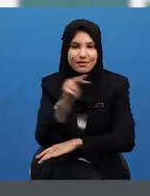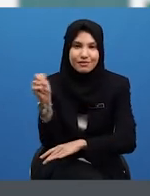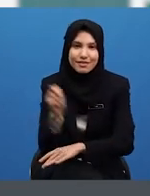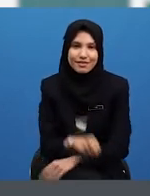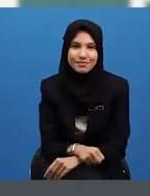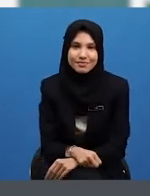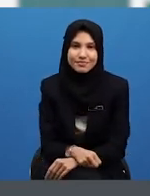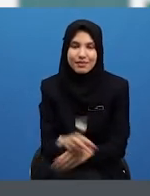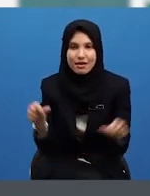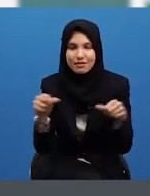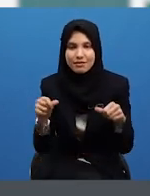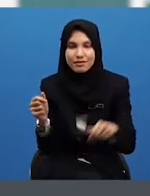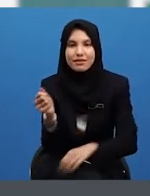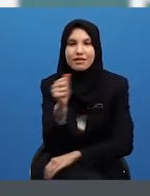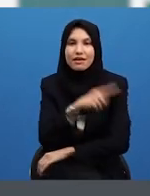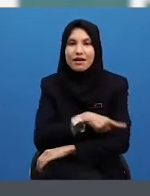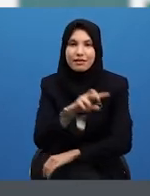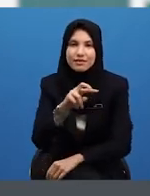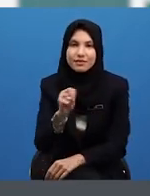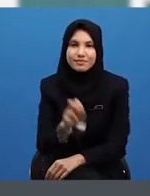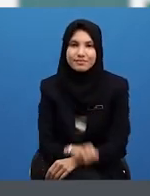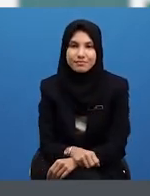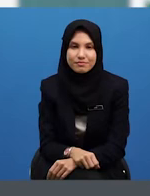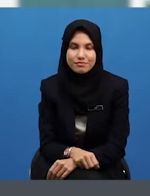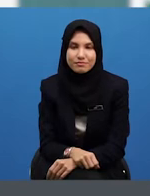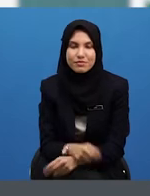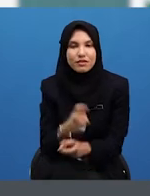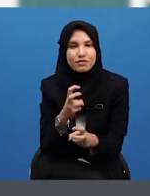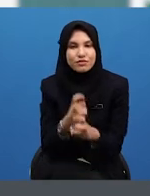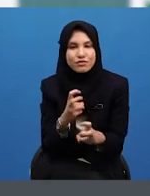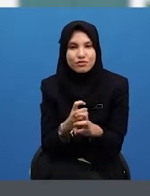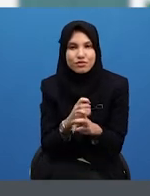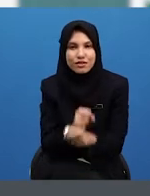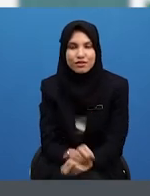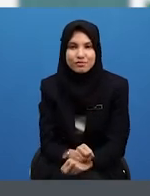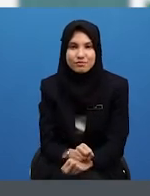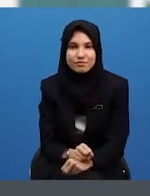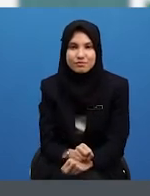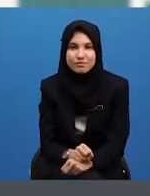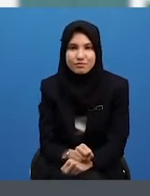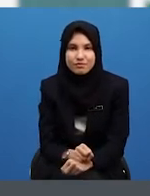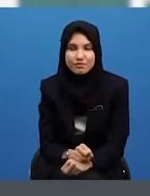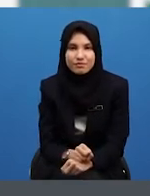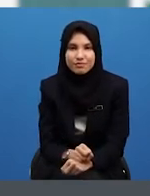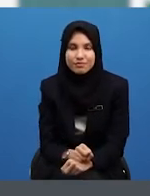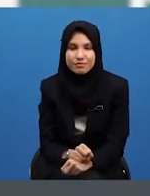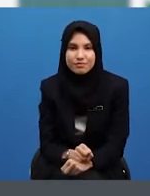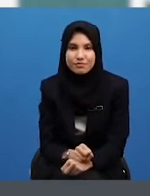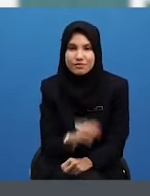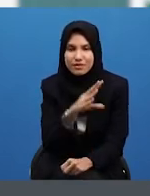harian manusia akan terganggu dan menjadi terlambat